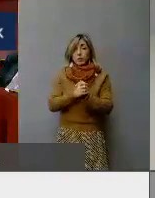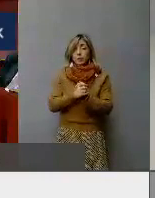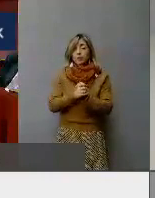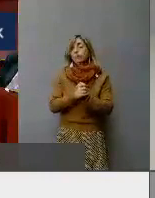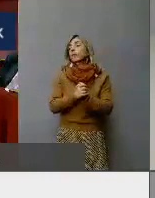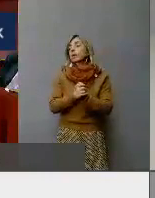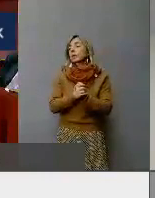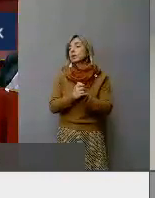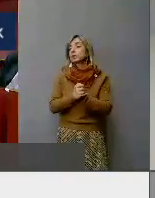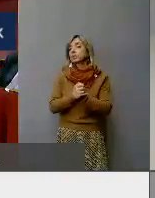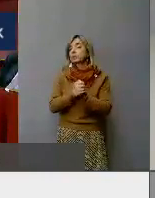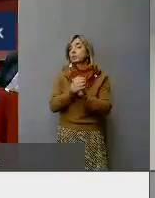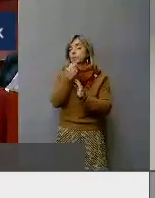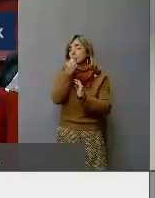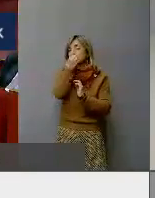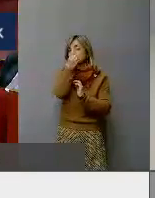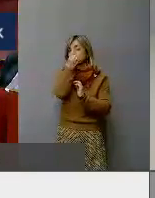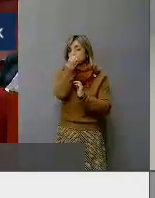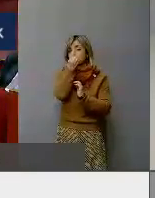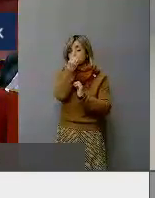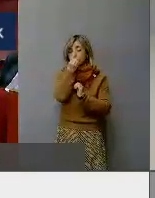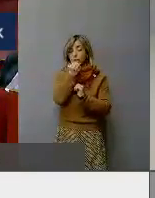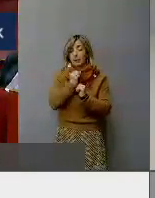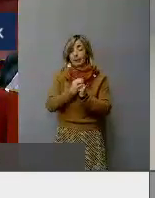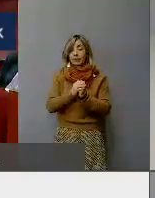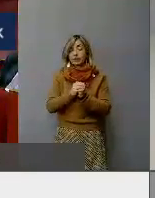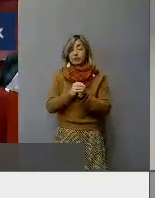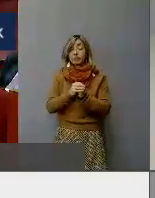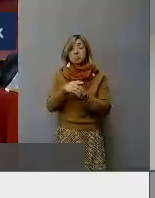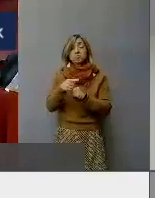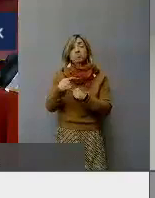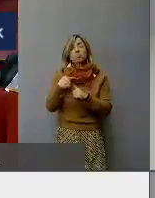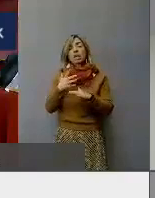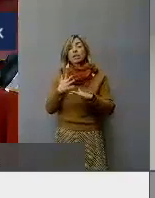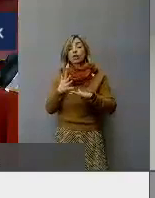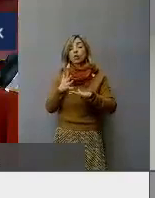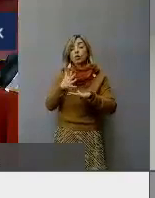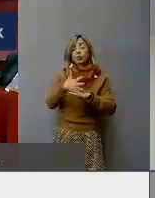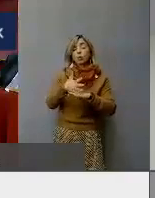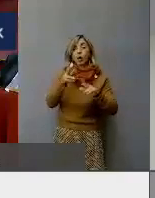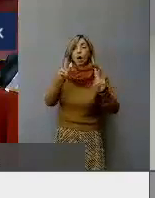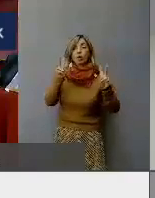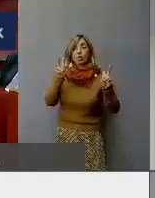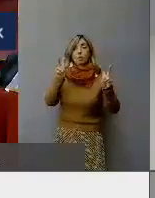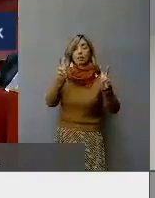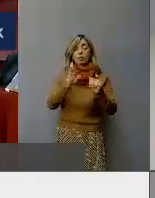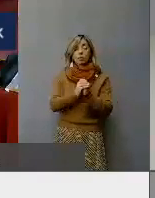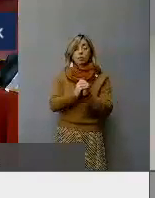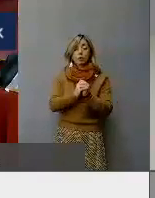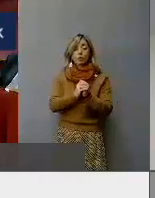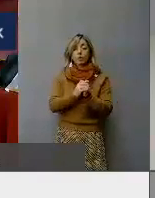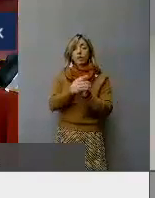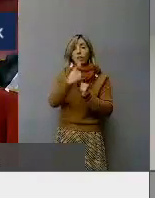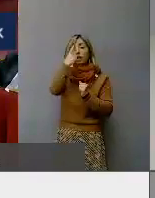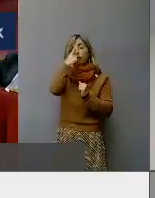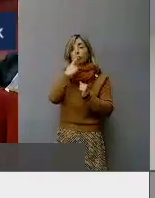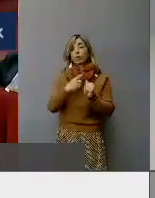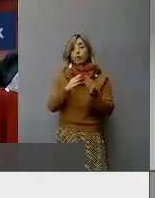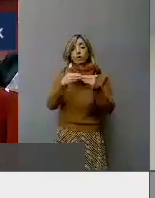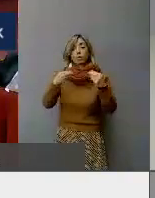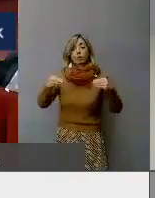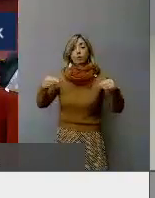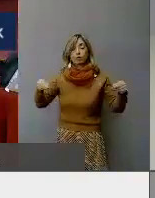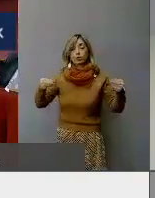all'ordine del giorno numero 8 introduco il tema della figura professionale dell'assistente